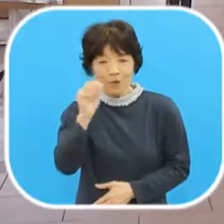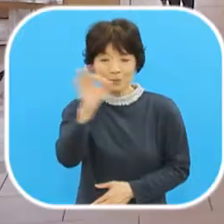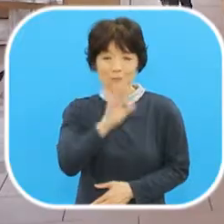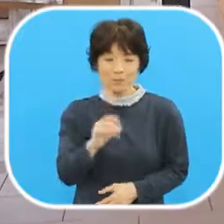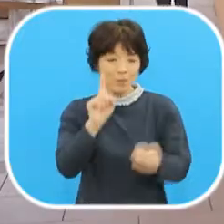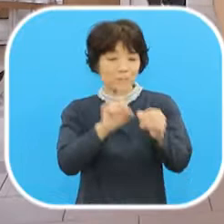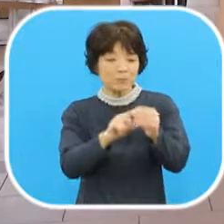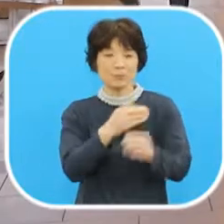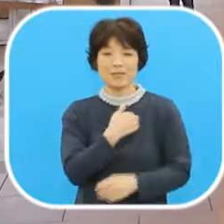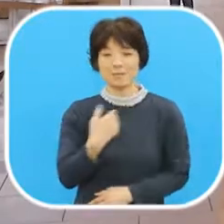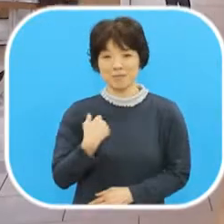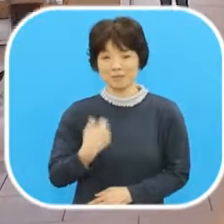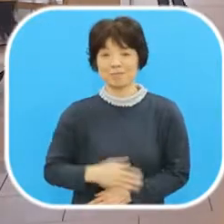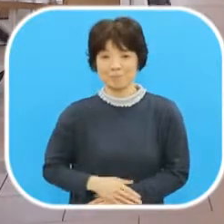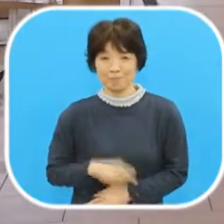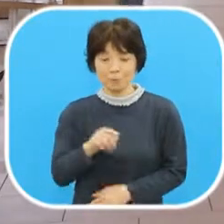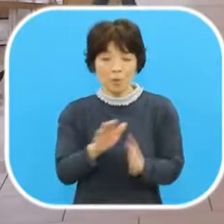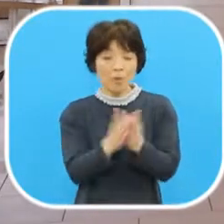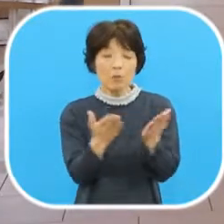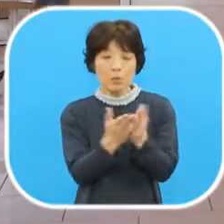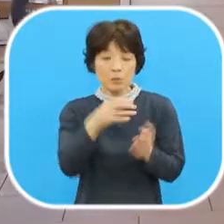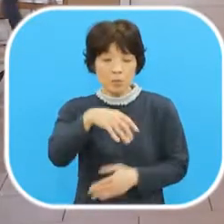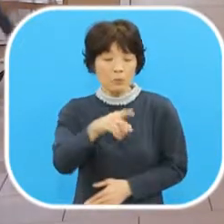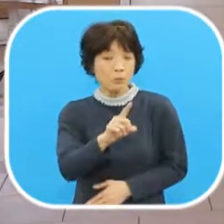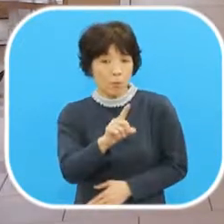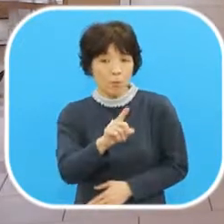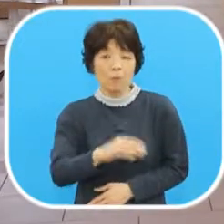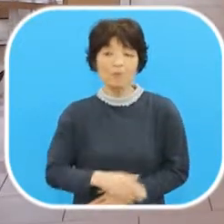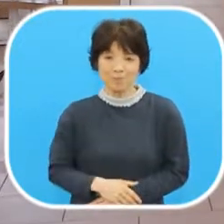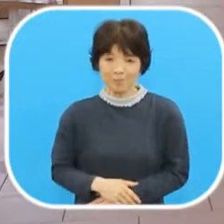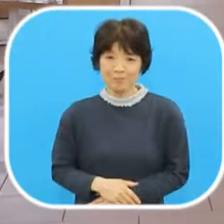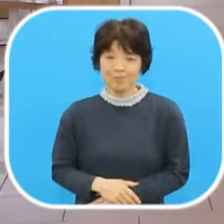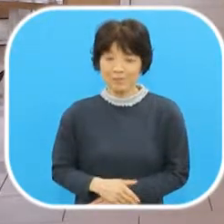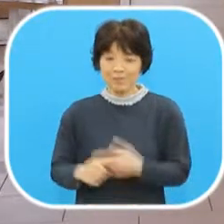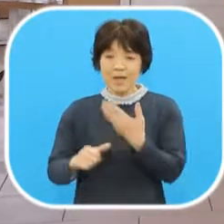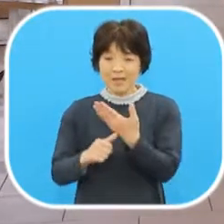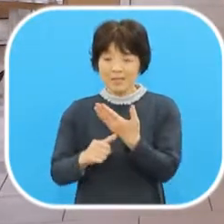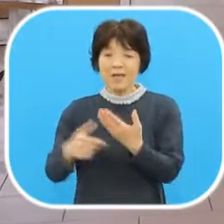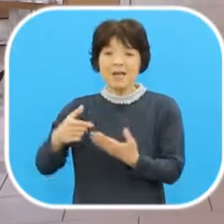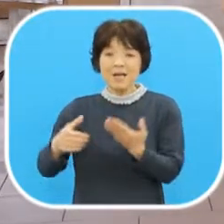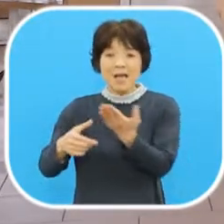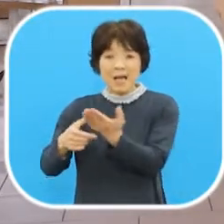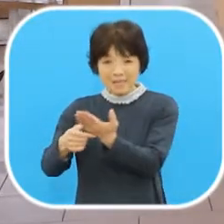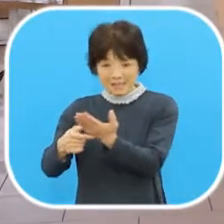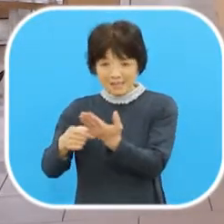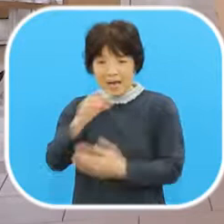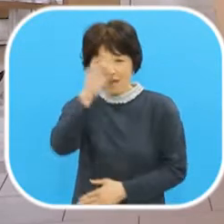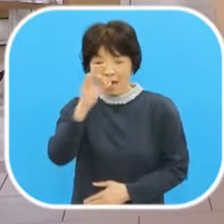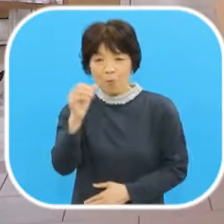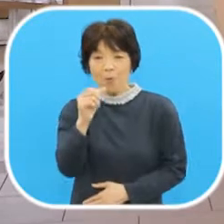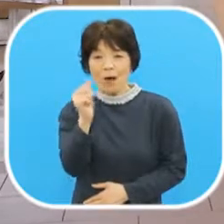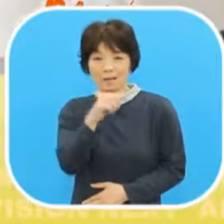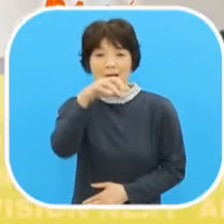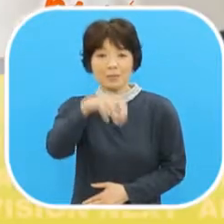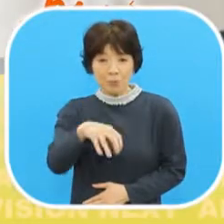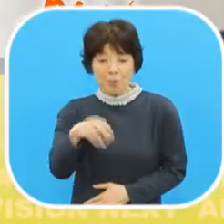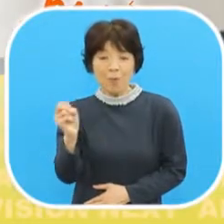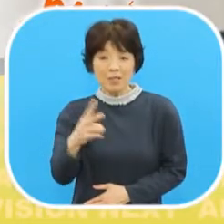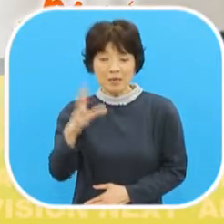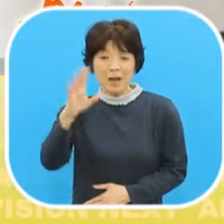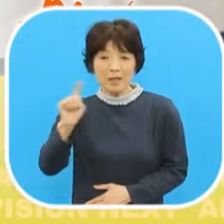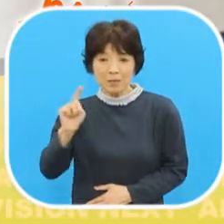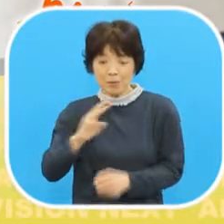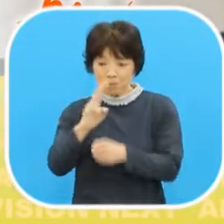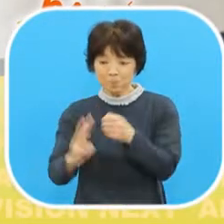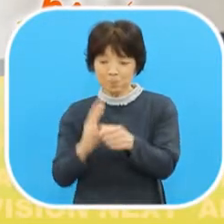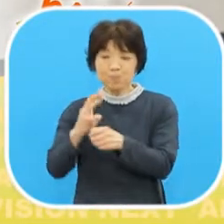よ。 パンフレットはどこでゲットできますか？ はい、駅や観光案内所で、置いてあるほか、秋田